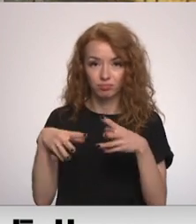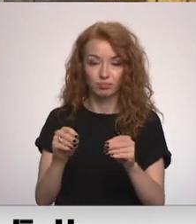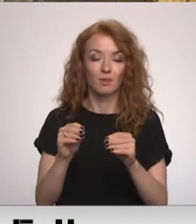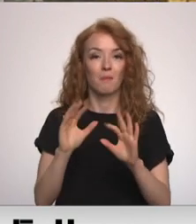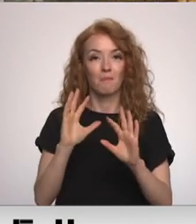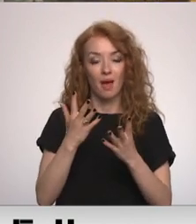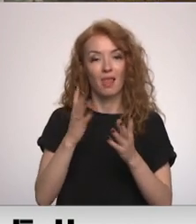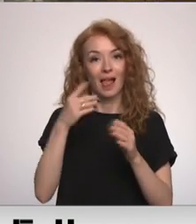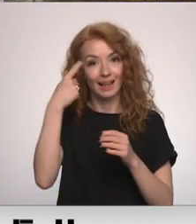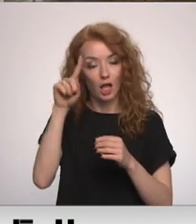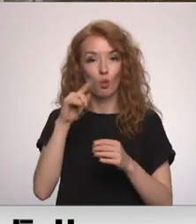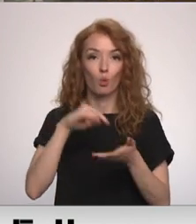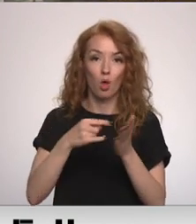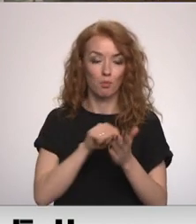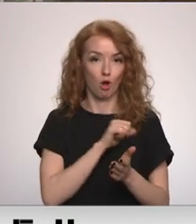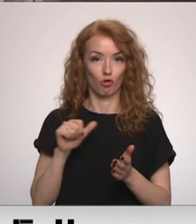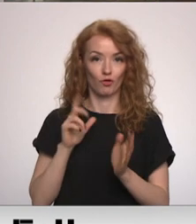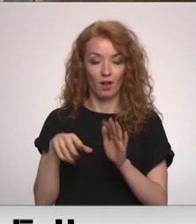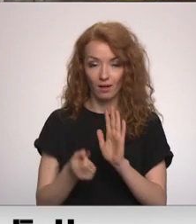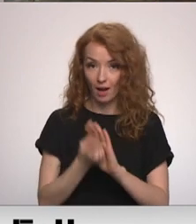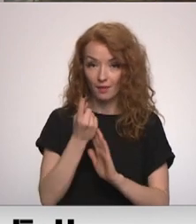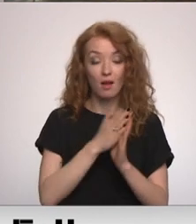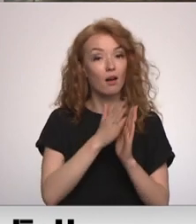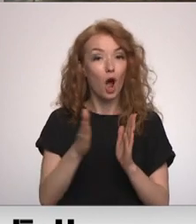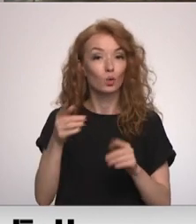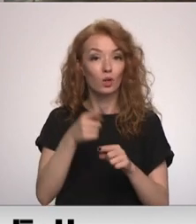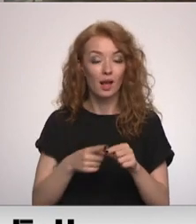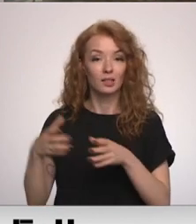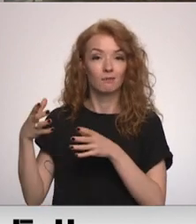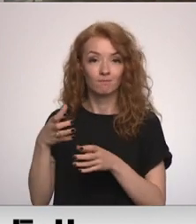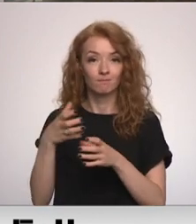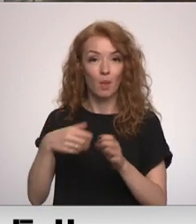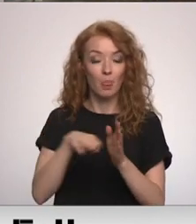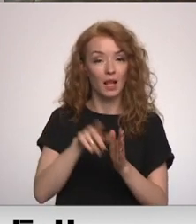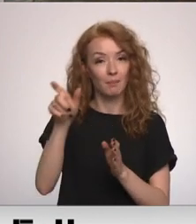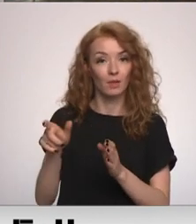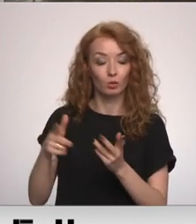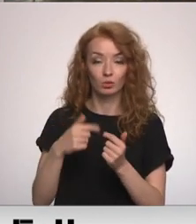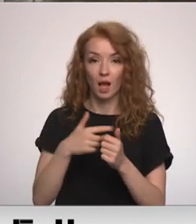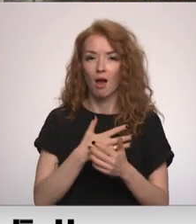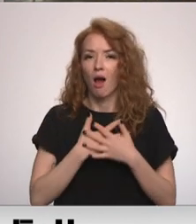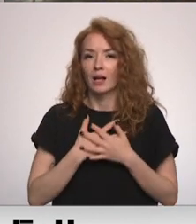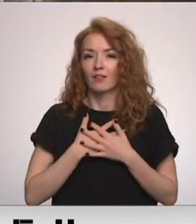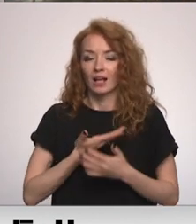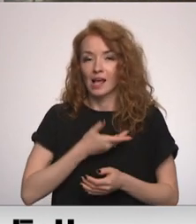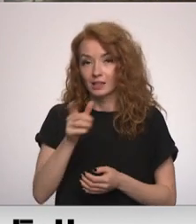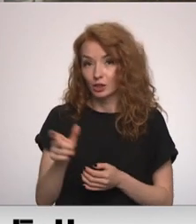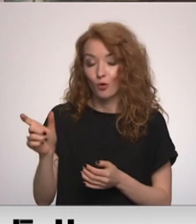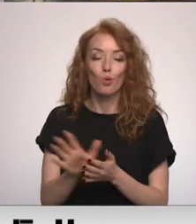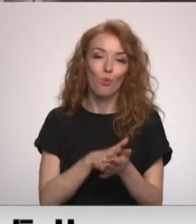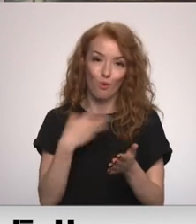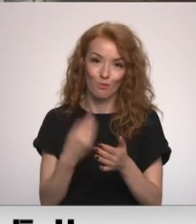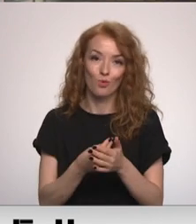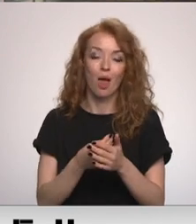idejas un projektus radītu paši. Lai gan ar katru reizi mazinās dalībnieku skaits, aktīvākie Talsu novada iedzīvotāji